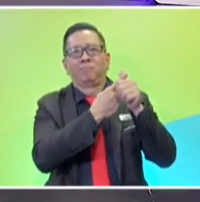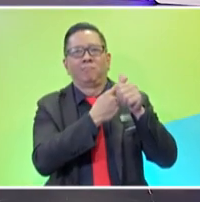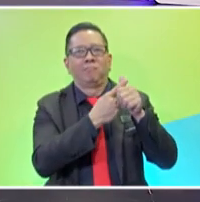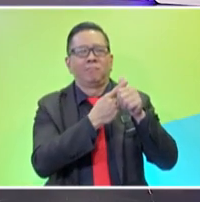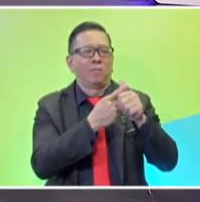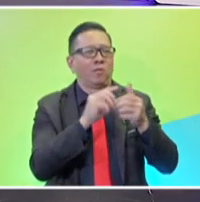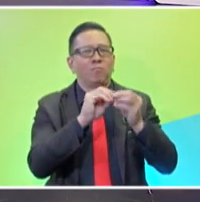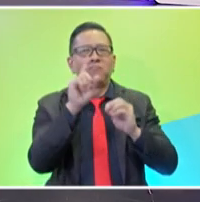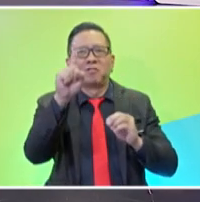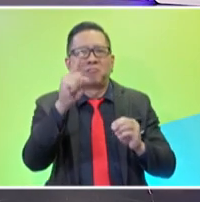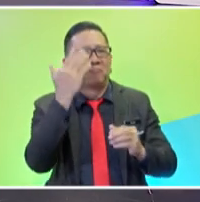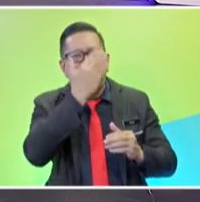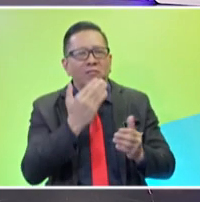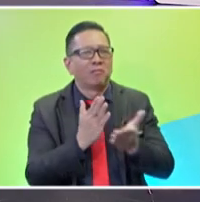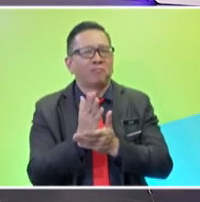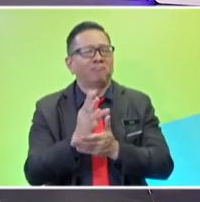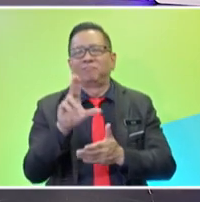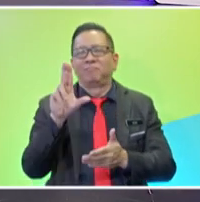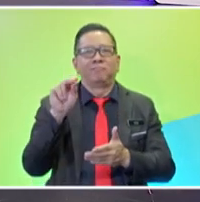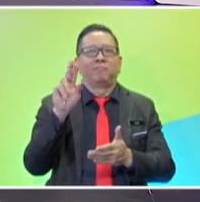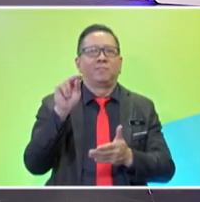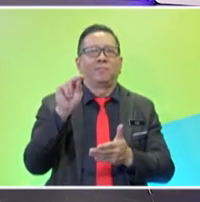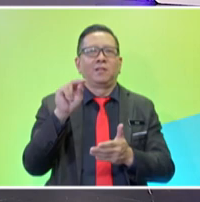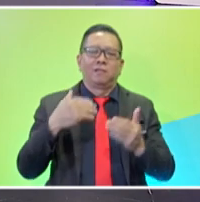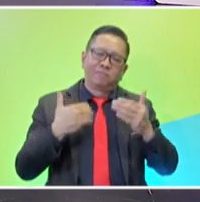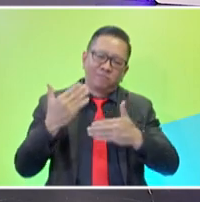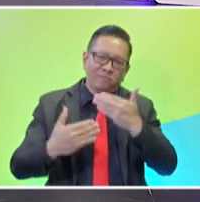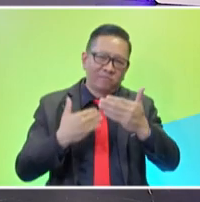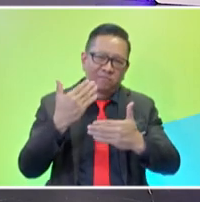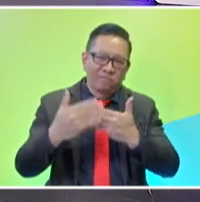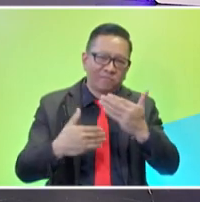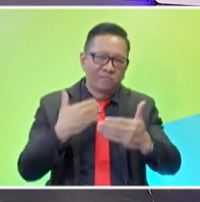cantik terus ya kita coba produk